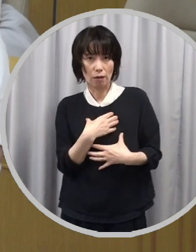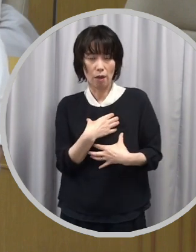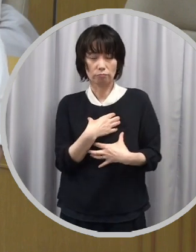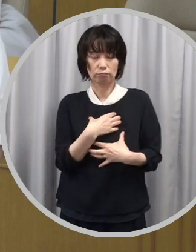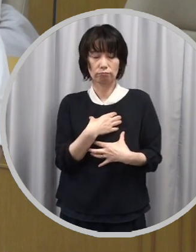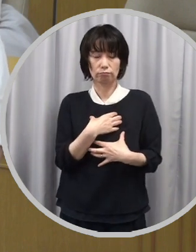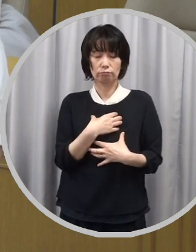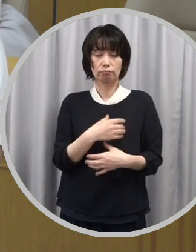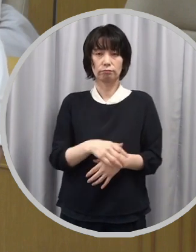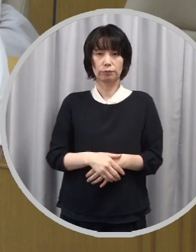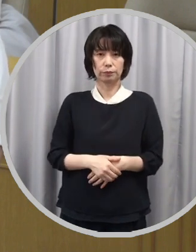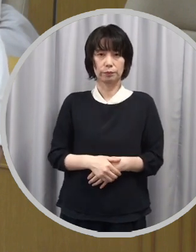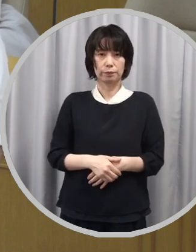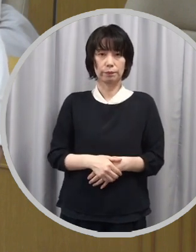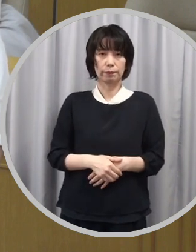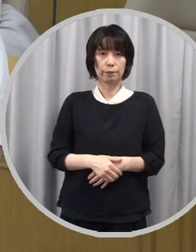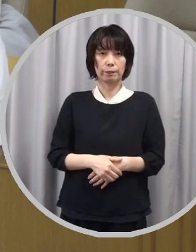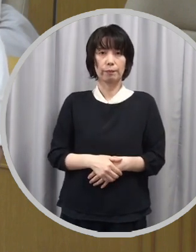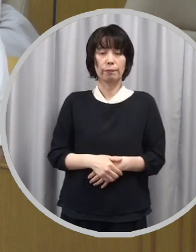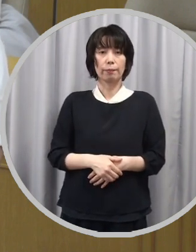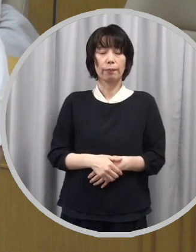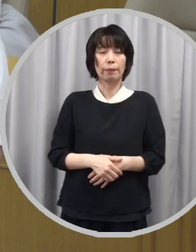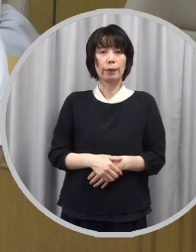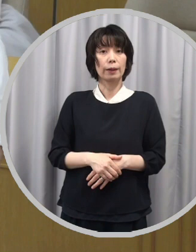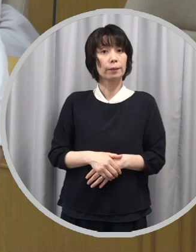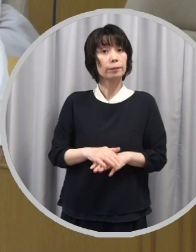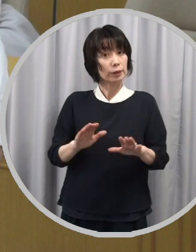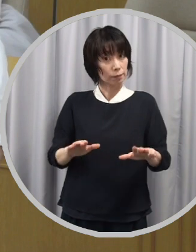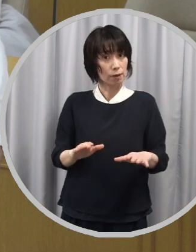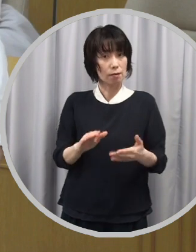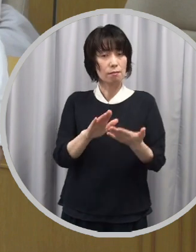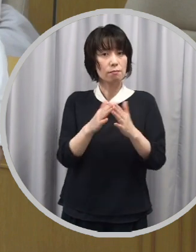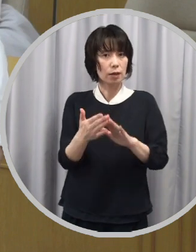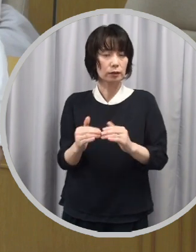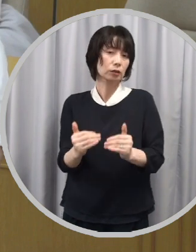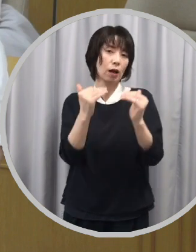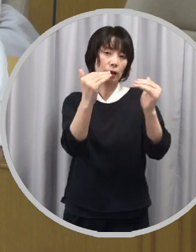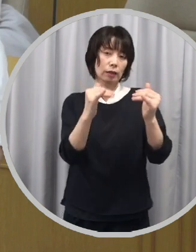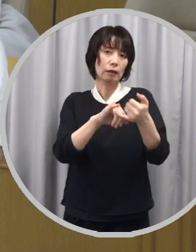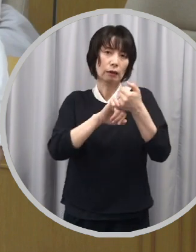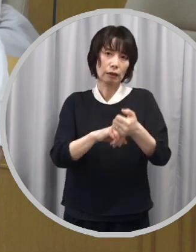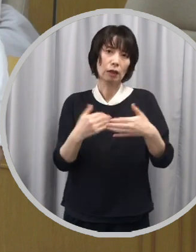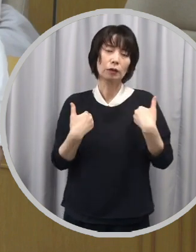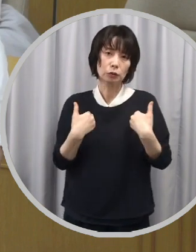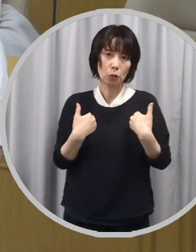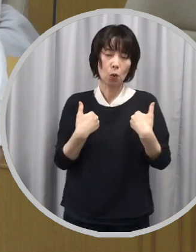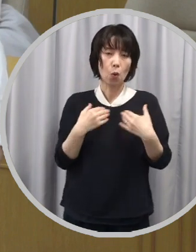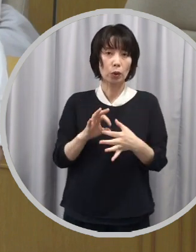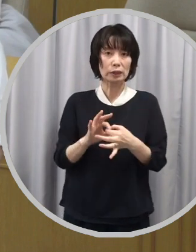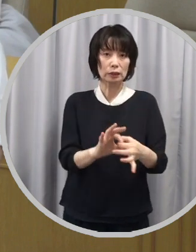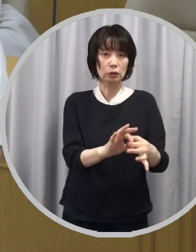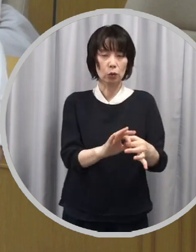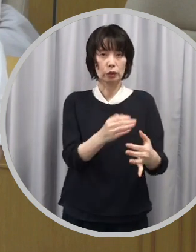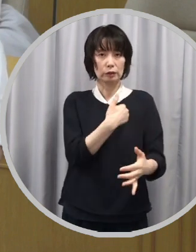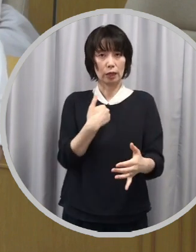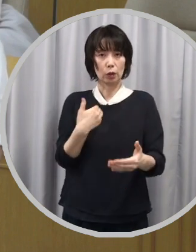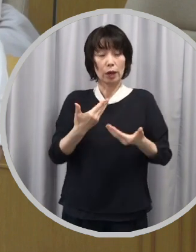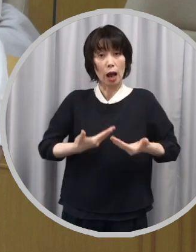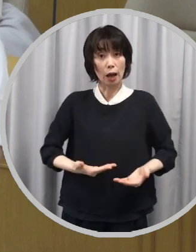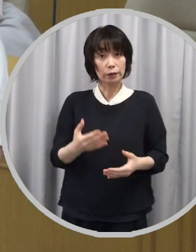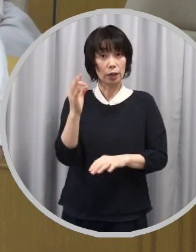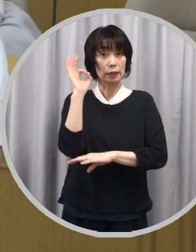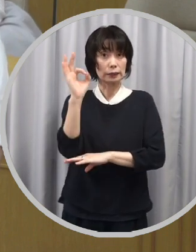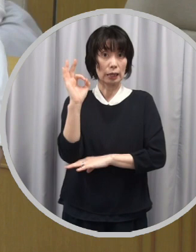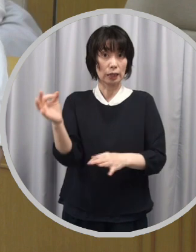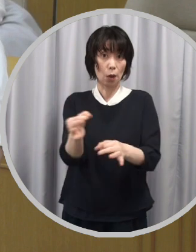ところであります。こうした中、町の発展に不可欠な持続可能な安定した